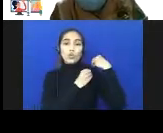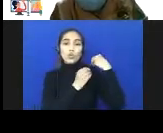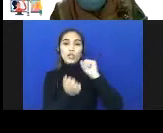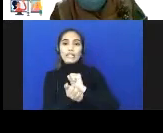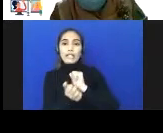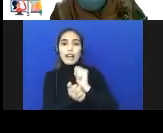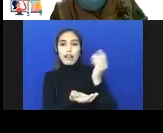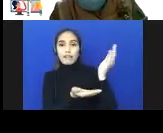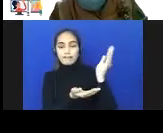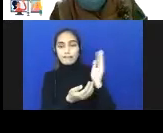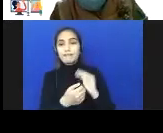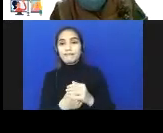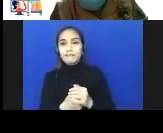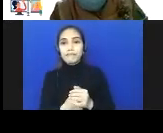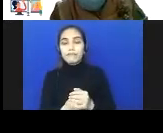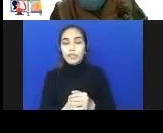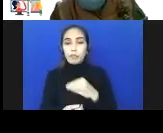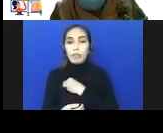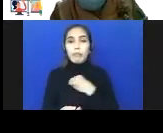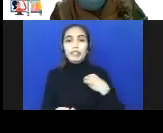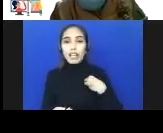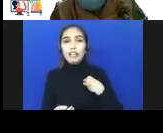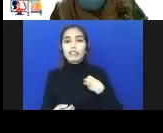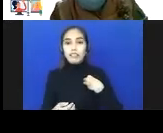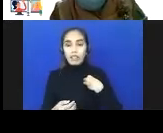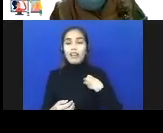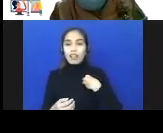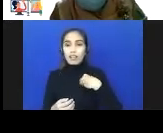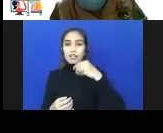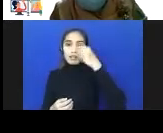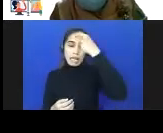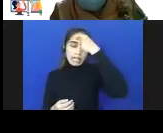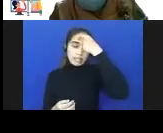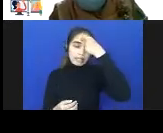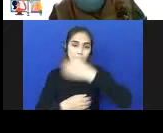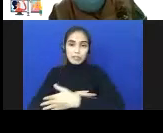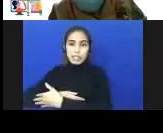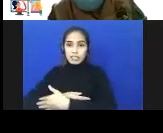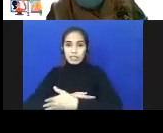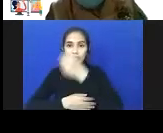pemeriksaan terhadap pasien yang balita